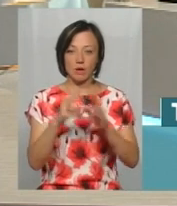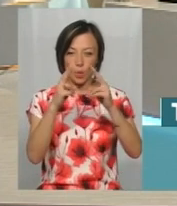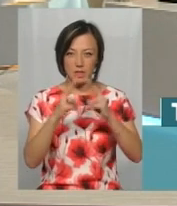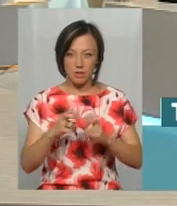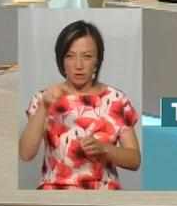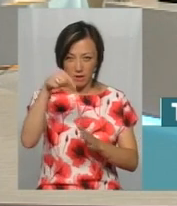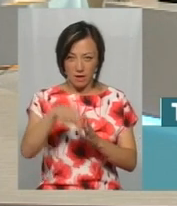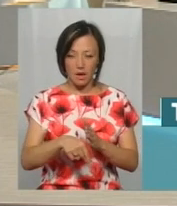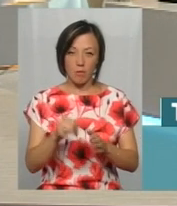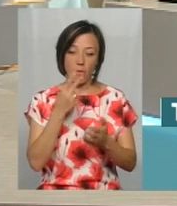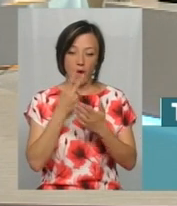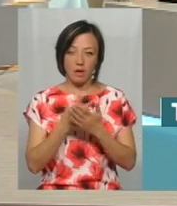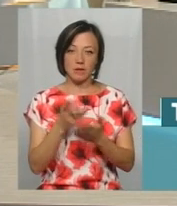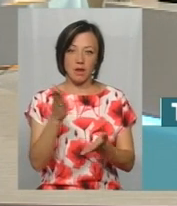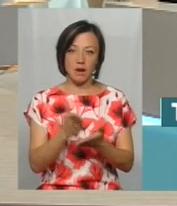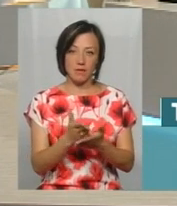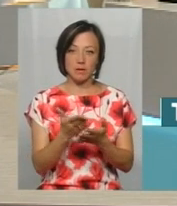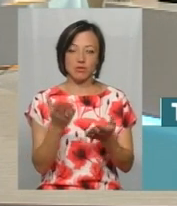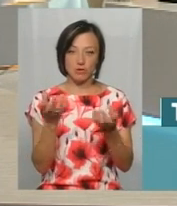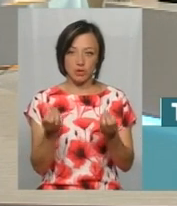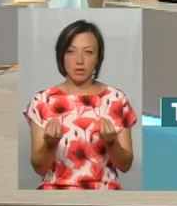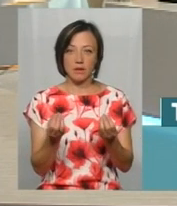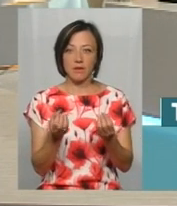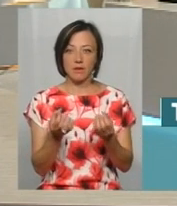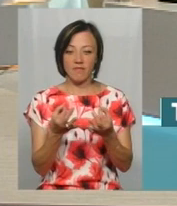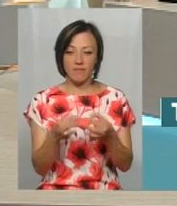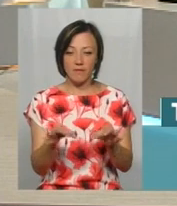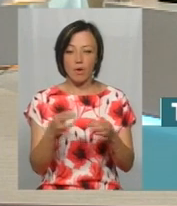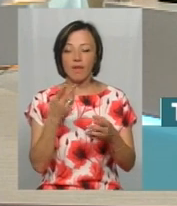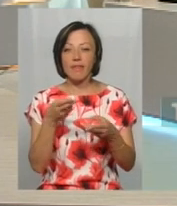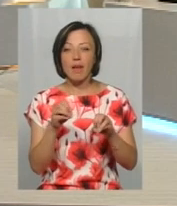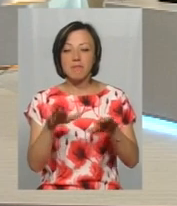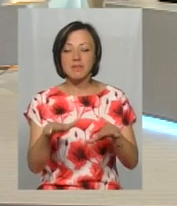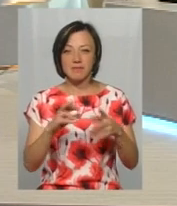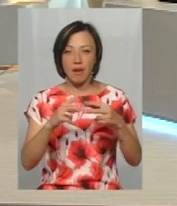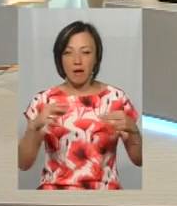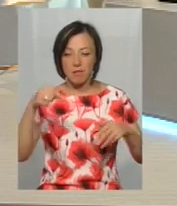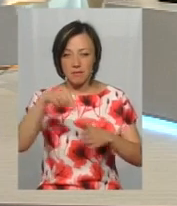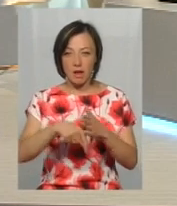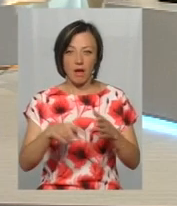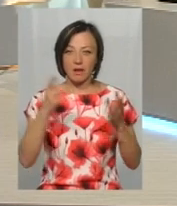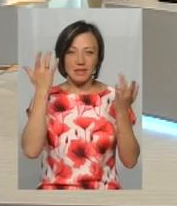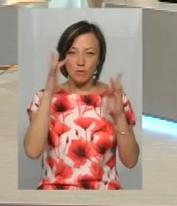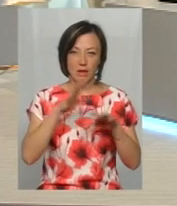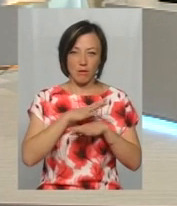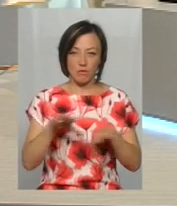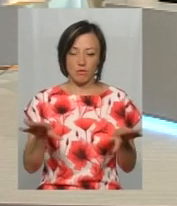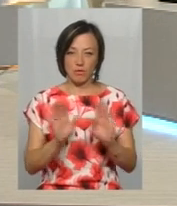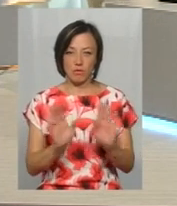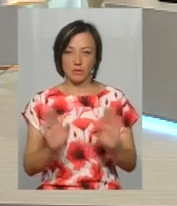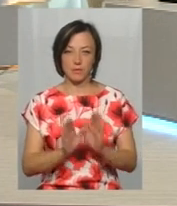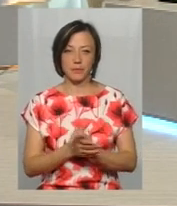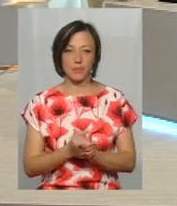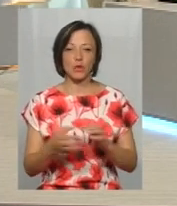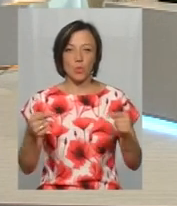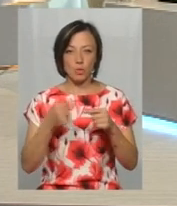дослідження. І вони нам показували наявність ще цих комунікацій. Тобто несподіванок не було якихось, коли рили котлован? Ні.